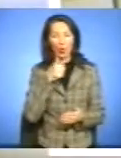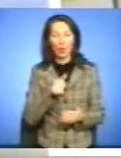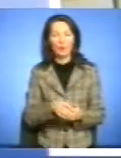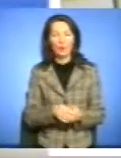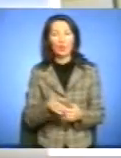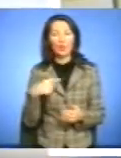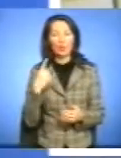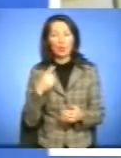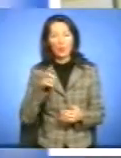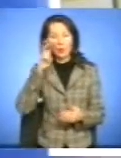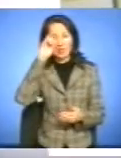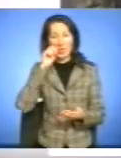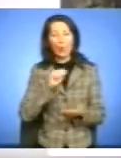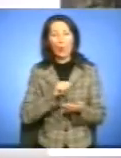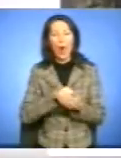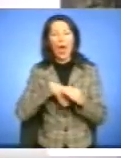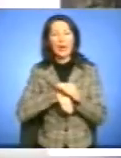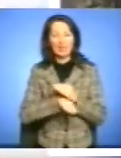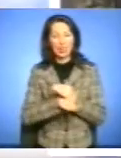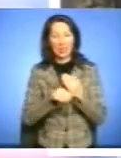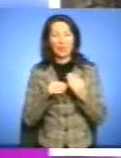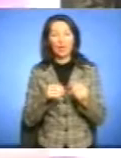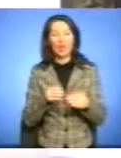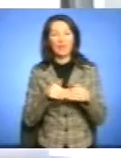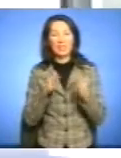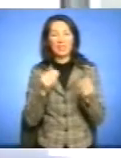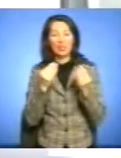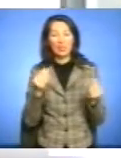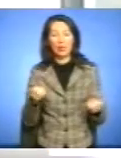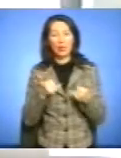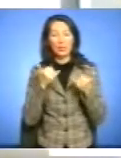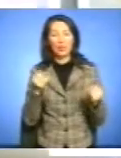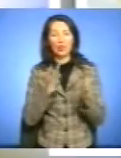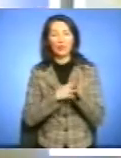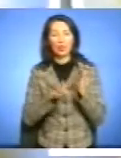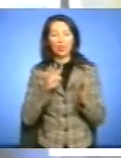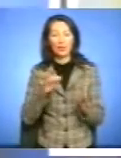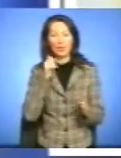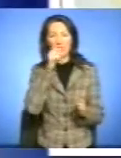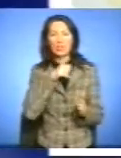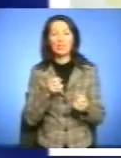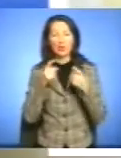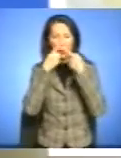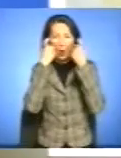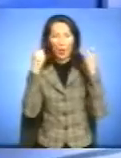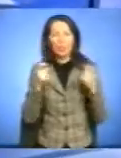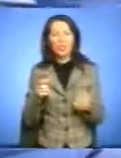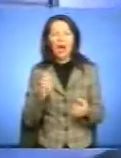В обласному державному архіві відкрили виставку, присвячену 94-й річниці проголошення акту злуки українських